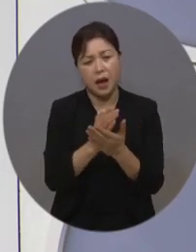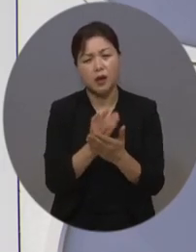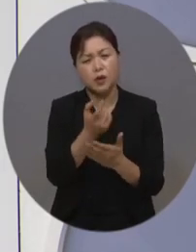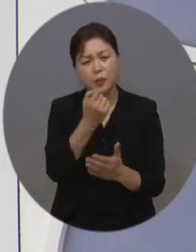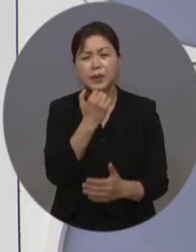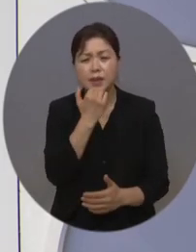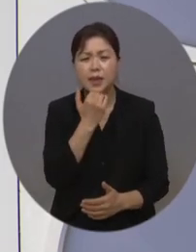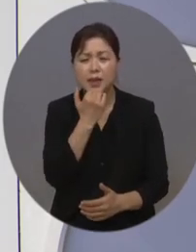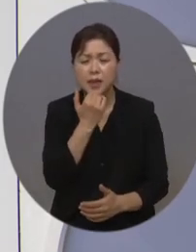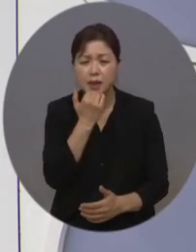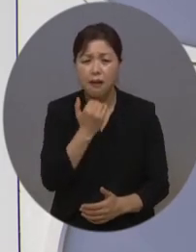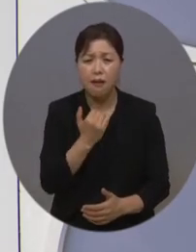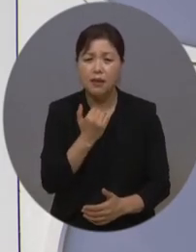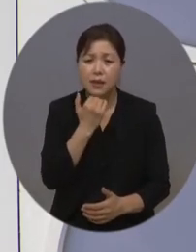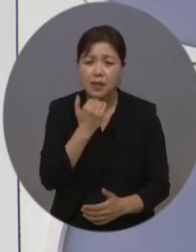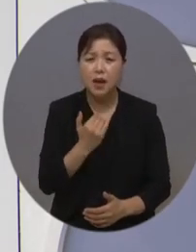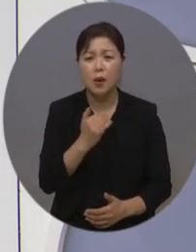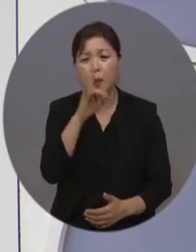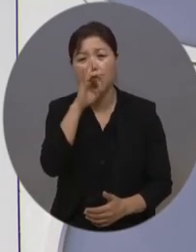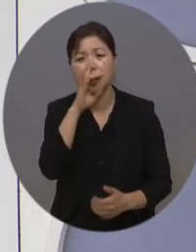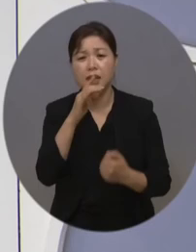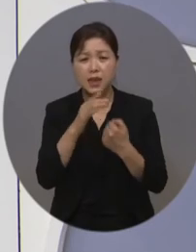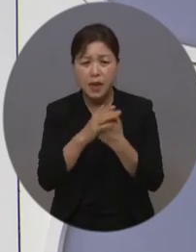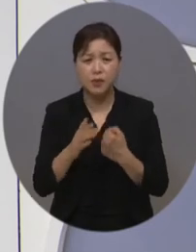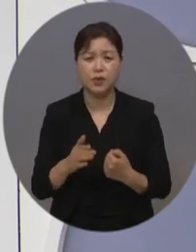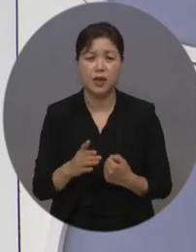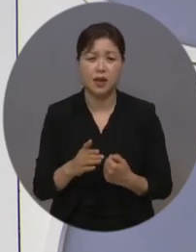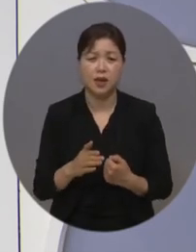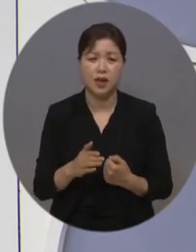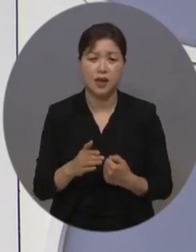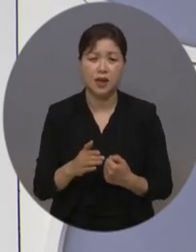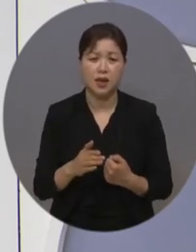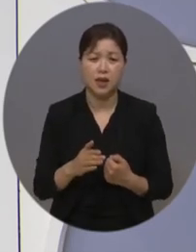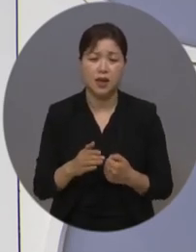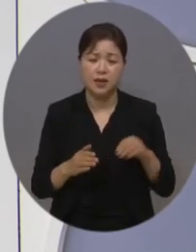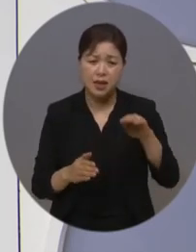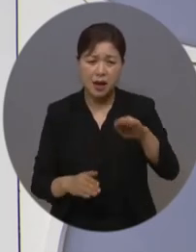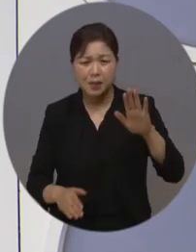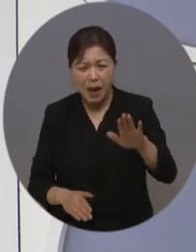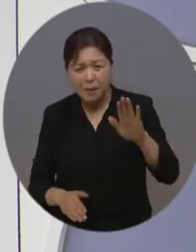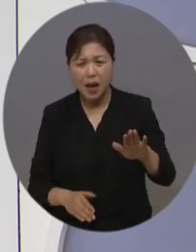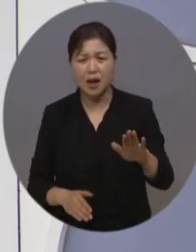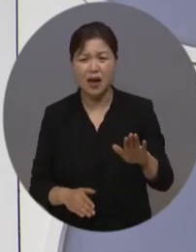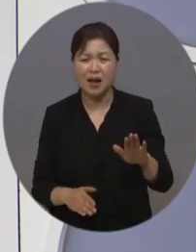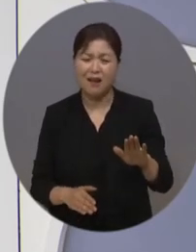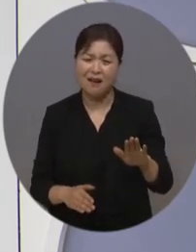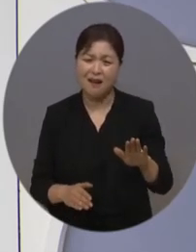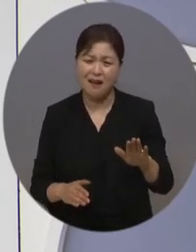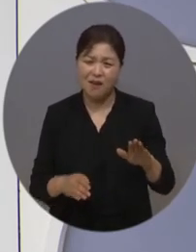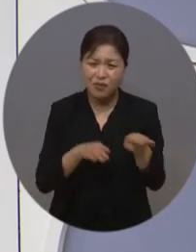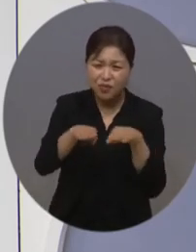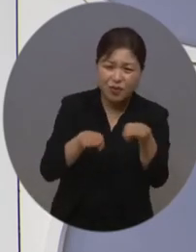기다리지 못해가지고 이제 막 자동차를 타도 크락션 누르고 이러는 거래. 그 싸움이 붙고